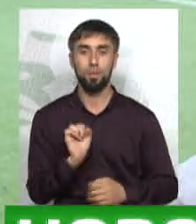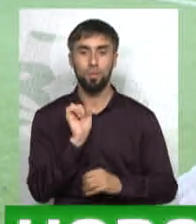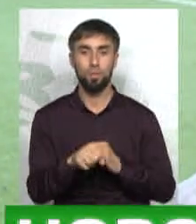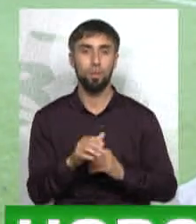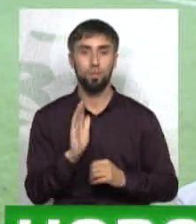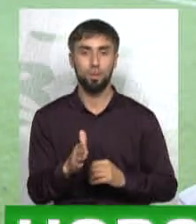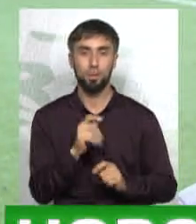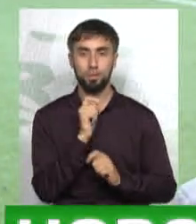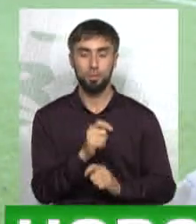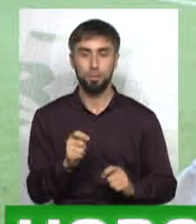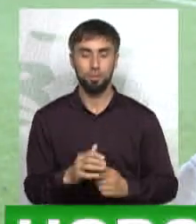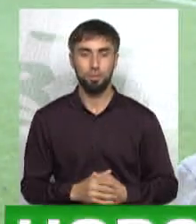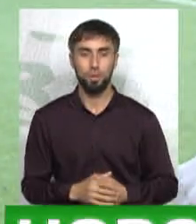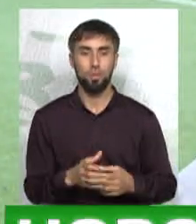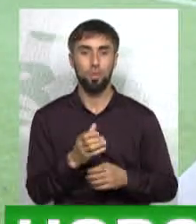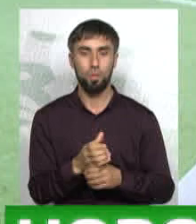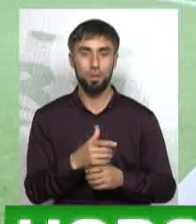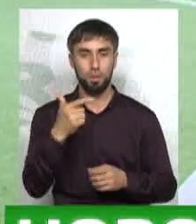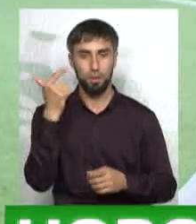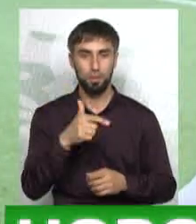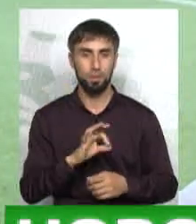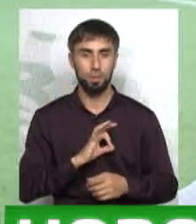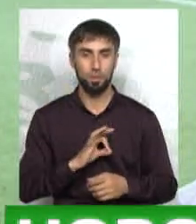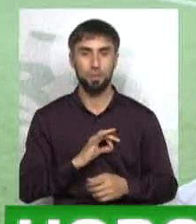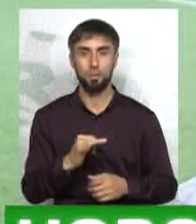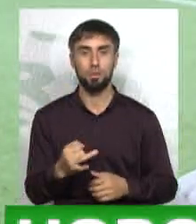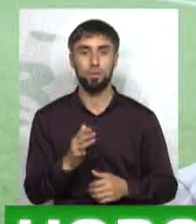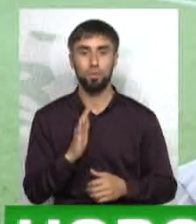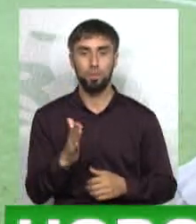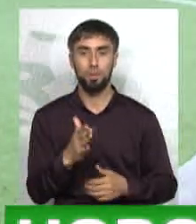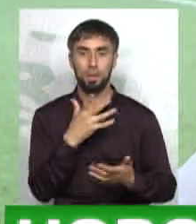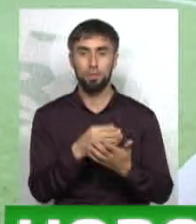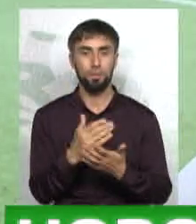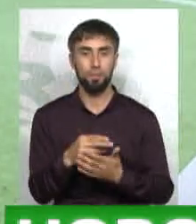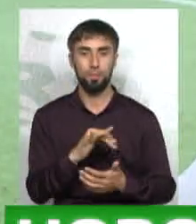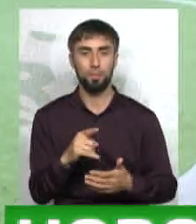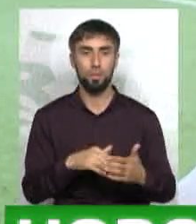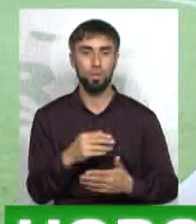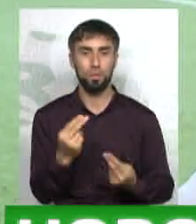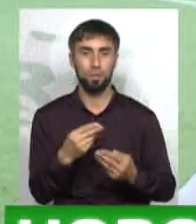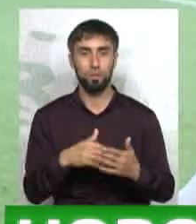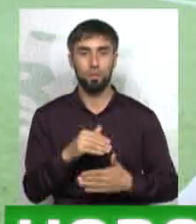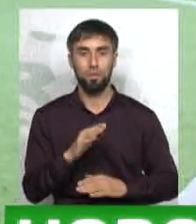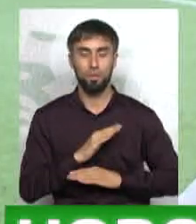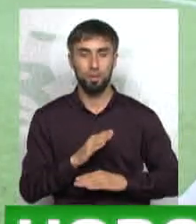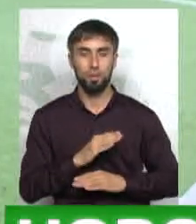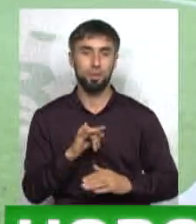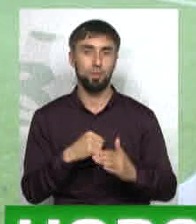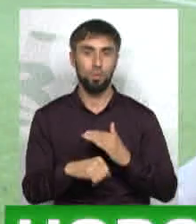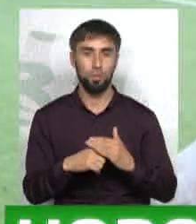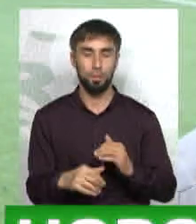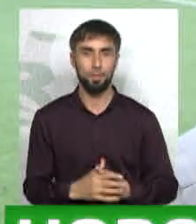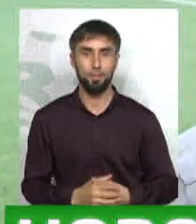Победители будут награждены кубками, грамотами, медалями, и будут индивидуальные призы: лучший игрок, лучший вратарь, лучший